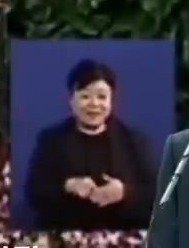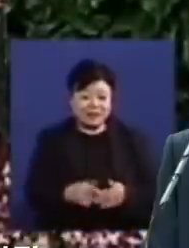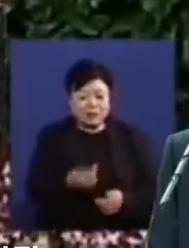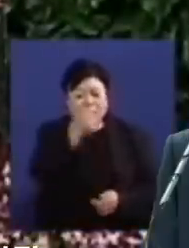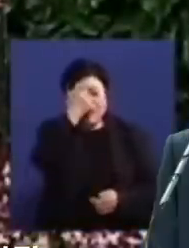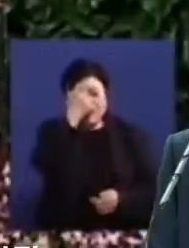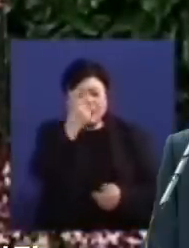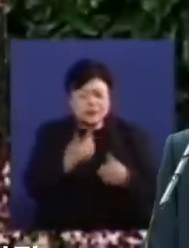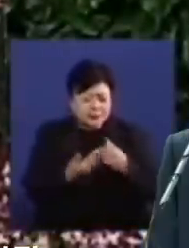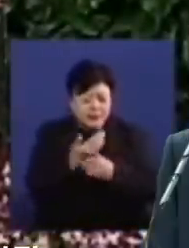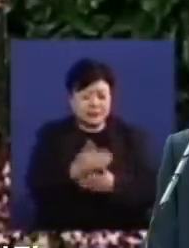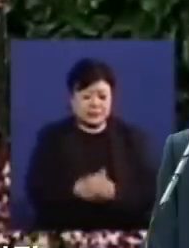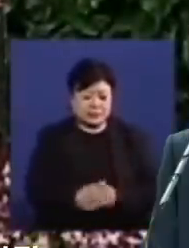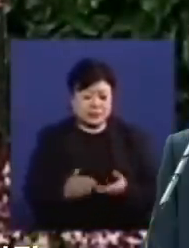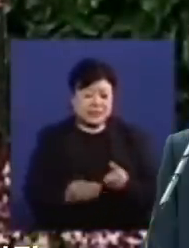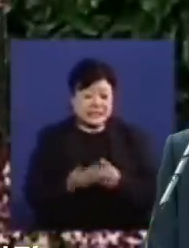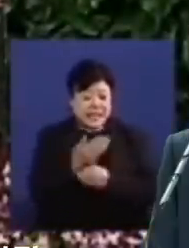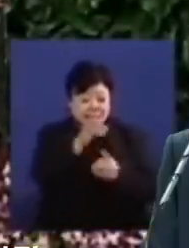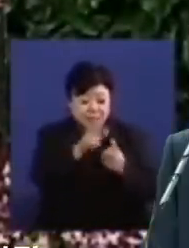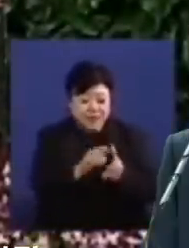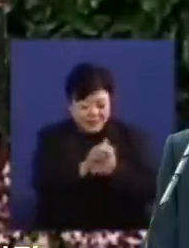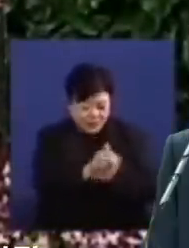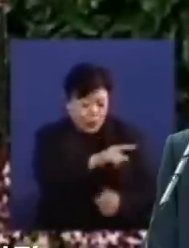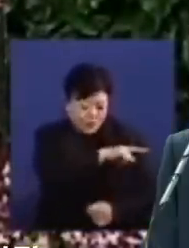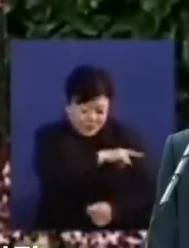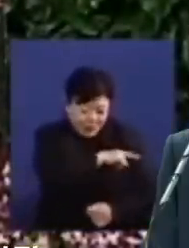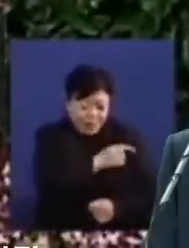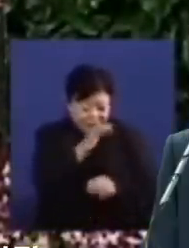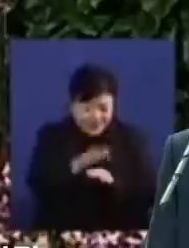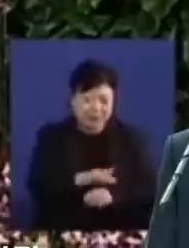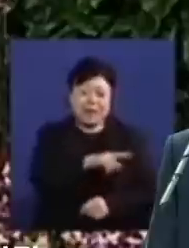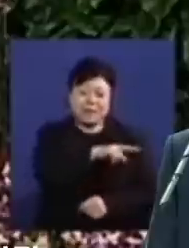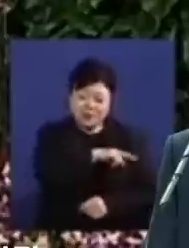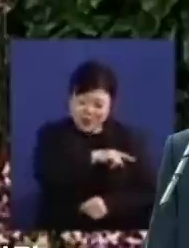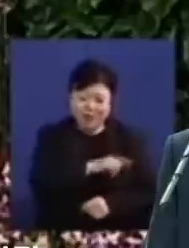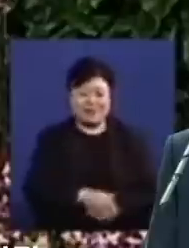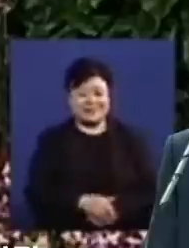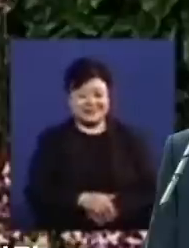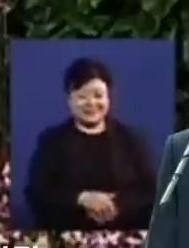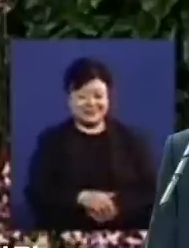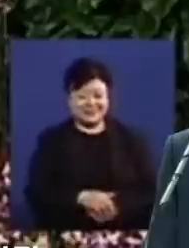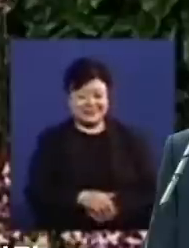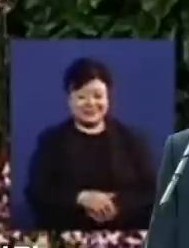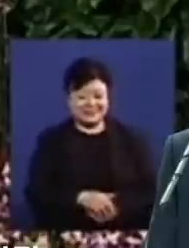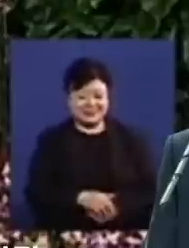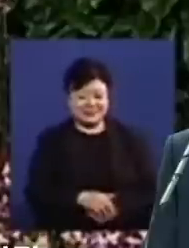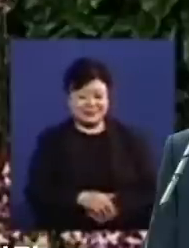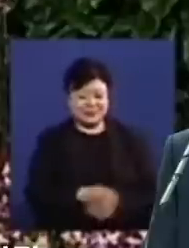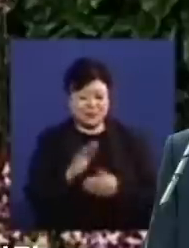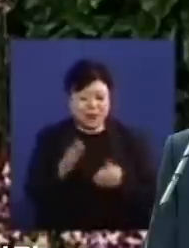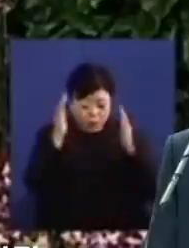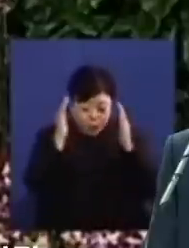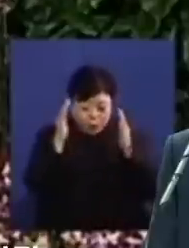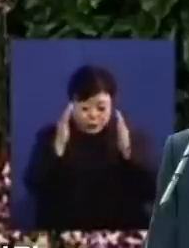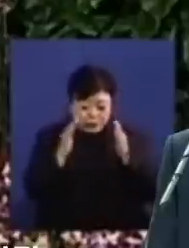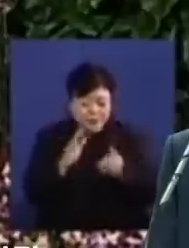박혔어요. 무슨 일이 생기면 기도하고 예배드려야 된다. 그 이후에 공부하자